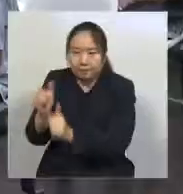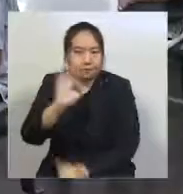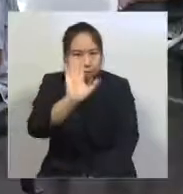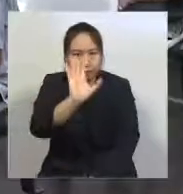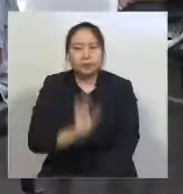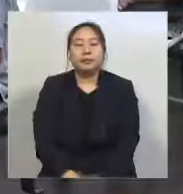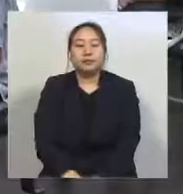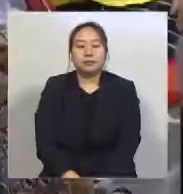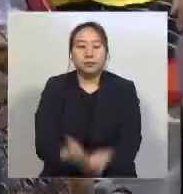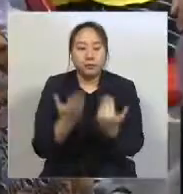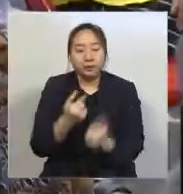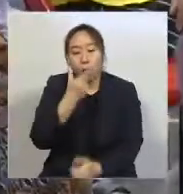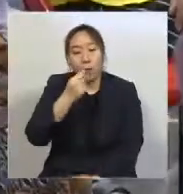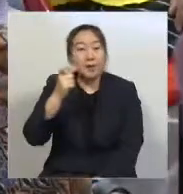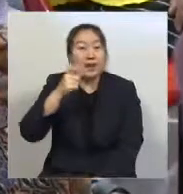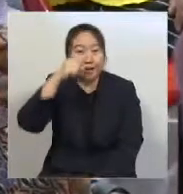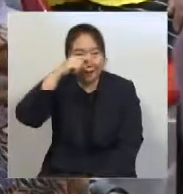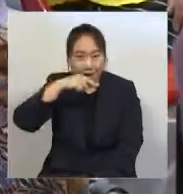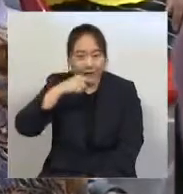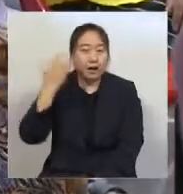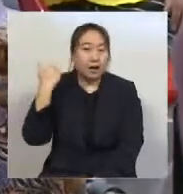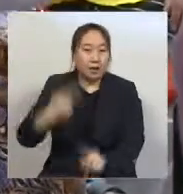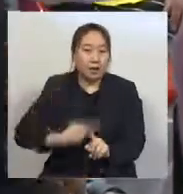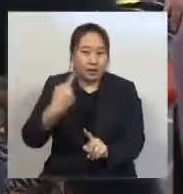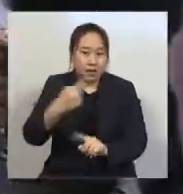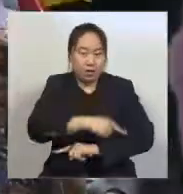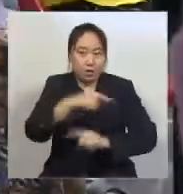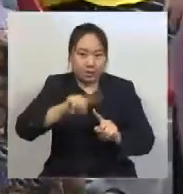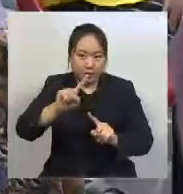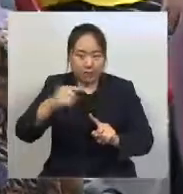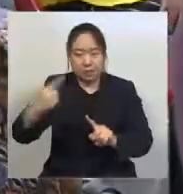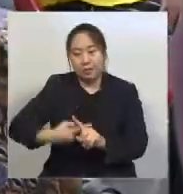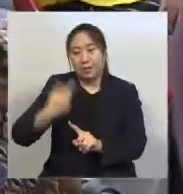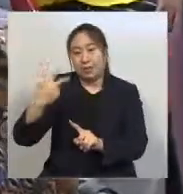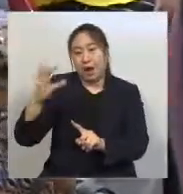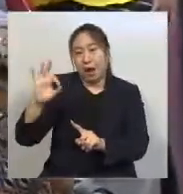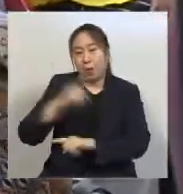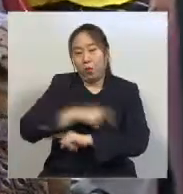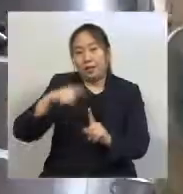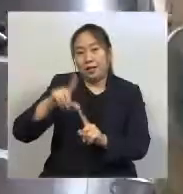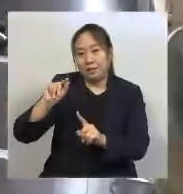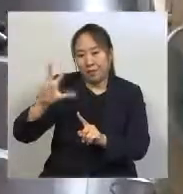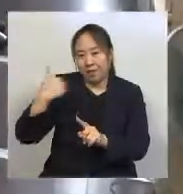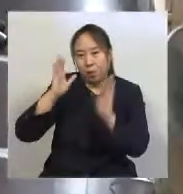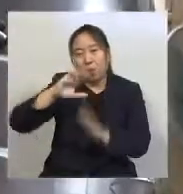สถานการณ์โรคไข้หวัดใหญ่ในประเทศไทยนะคะนับไปตั้งแต่1มกราคมจนถึง23กันยายนมีรายงานผู้ป่วย